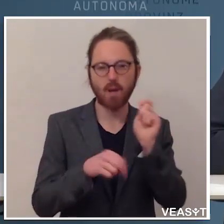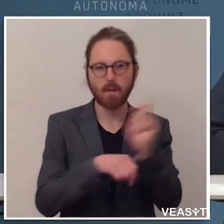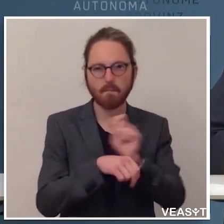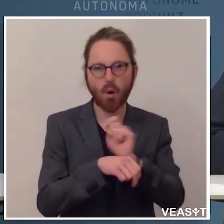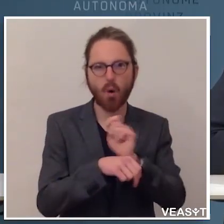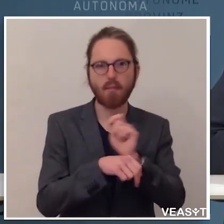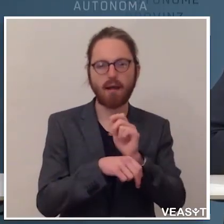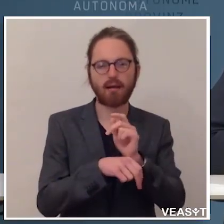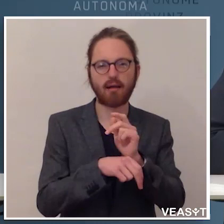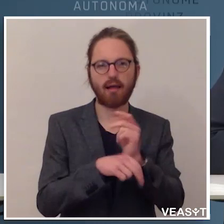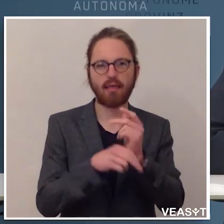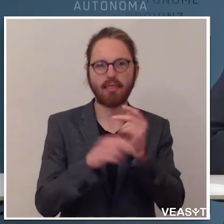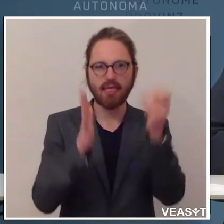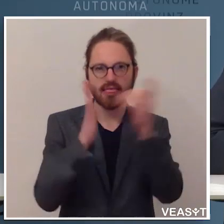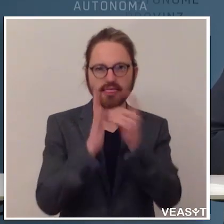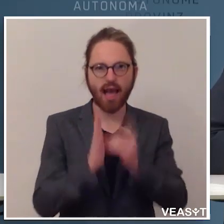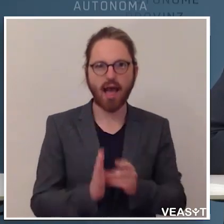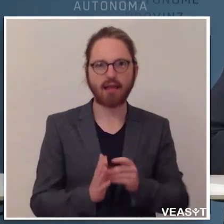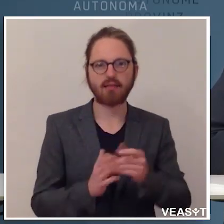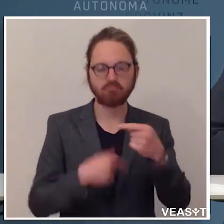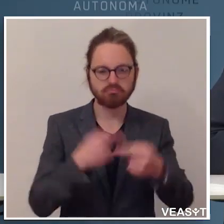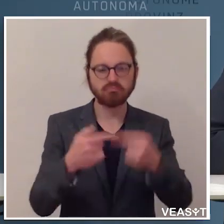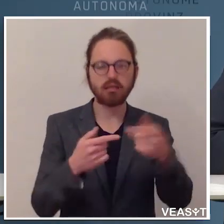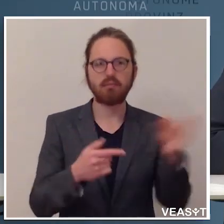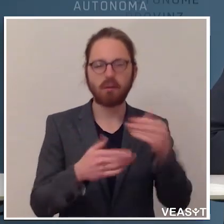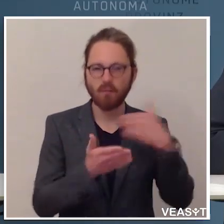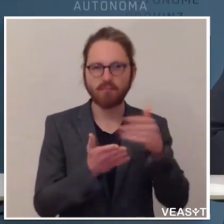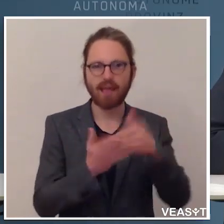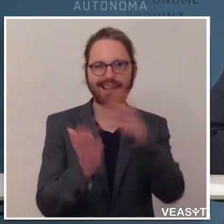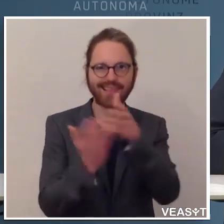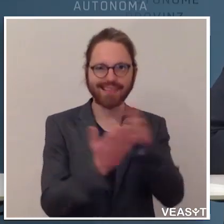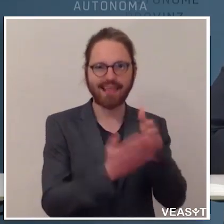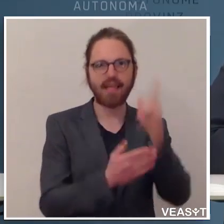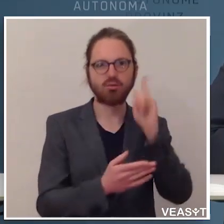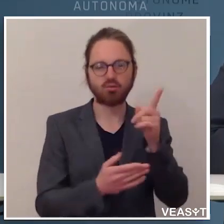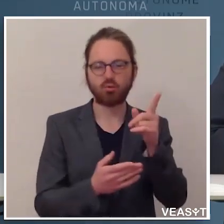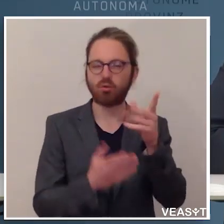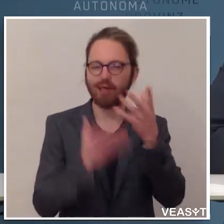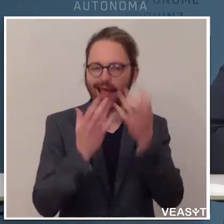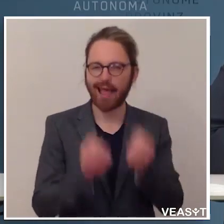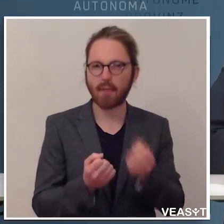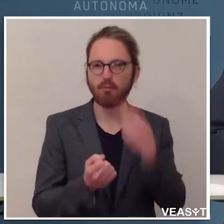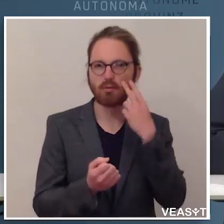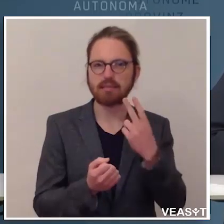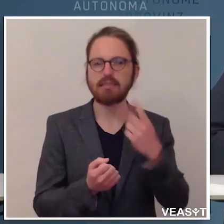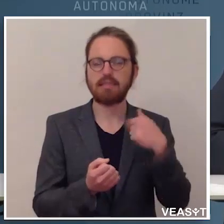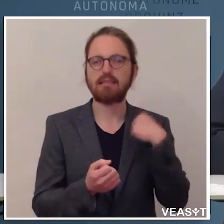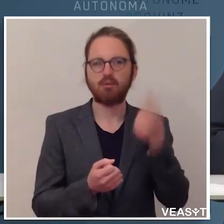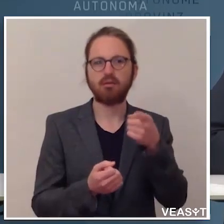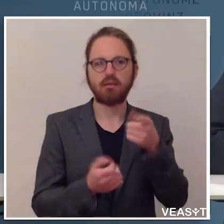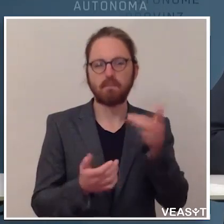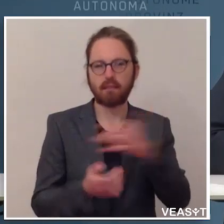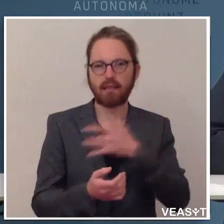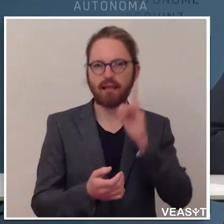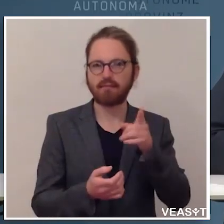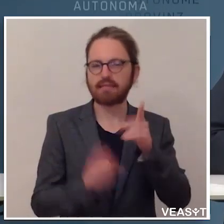diese Kommission dann auch ständig überwacht, die Basisdaten, die aufgrund der weitergeführten Tests und der